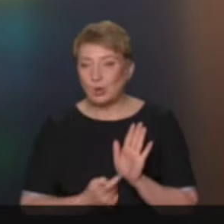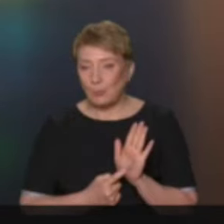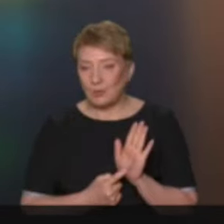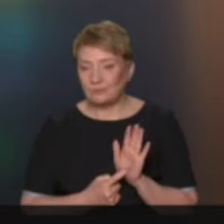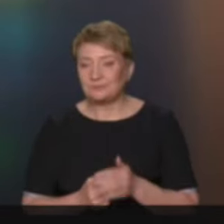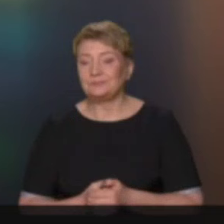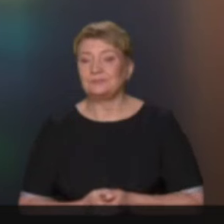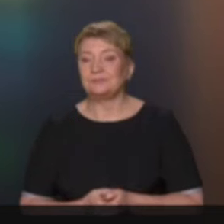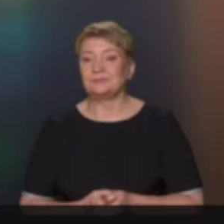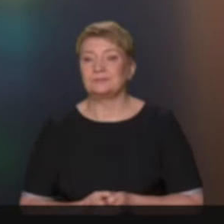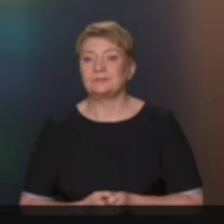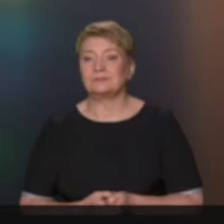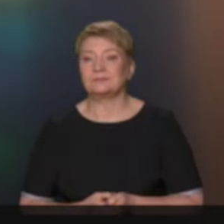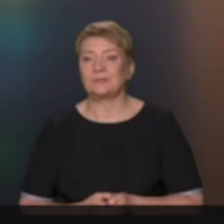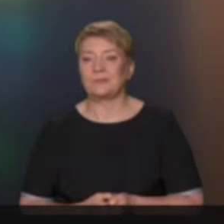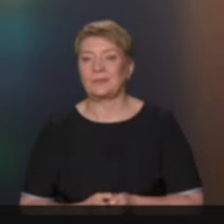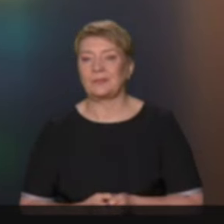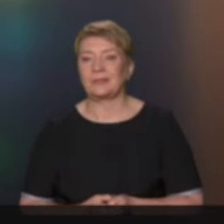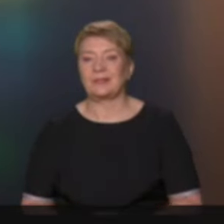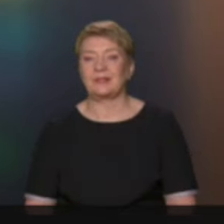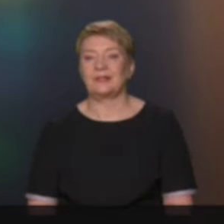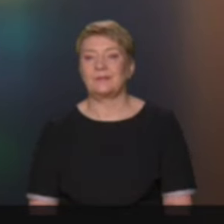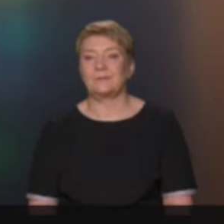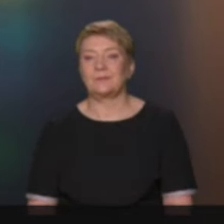пультах. Отже, так прямо.